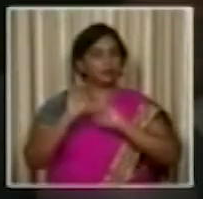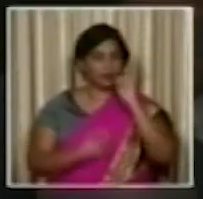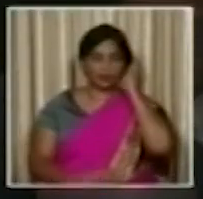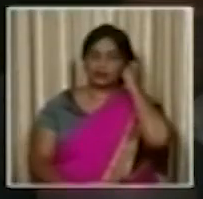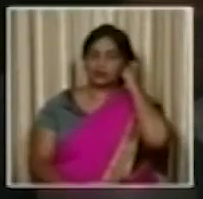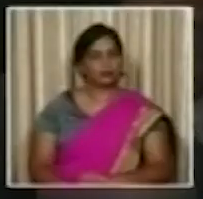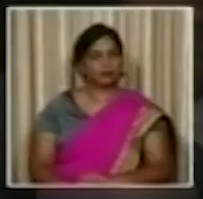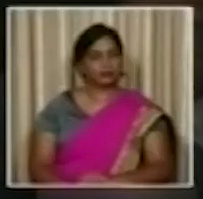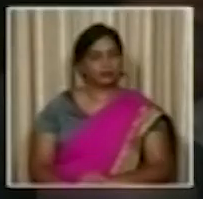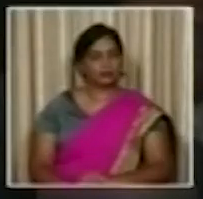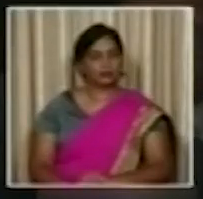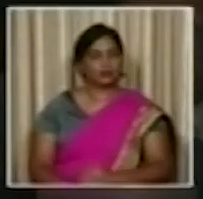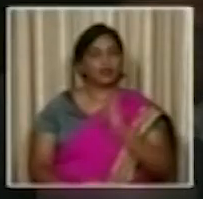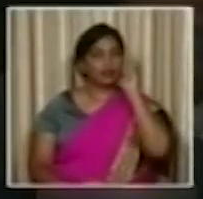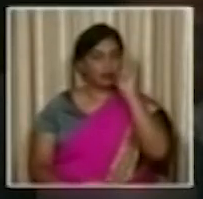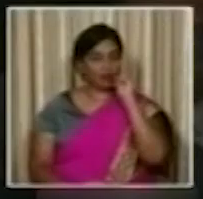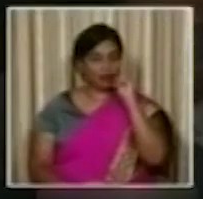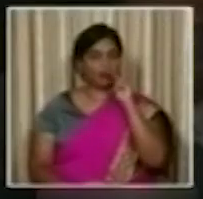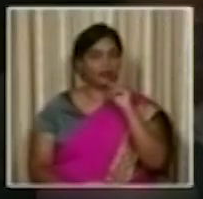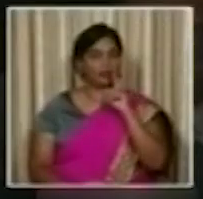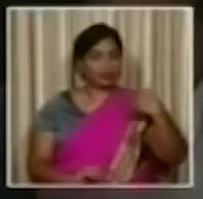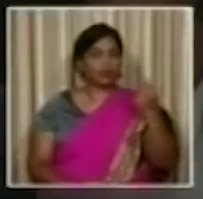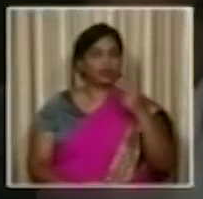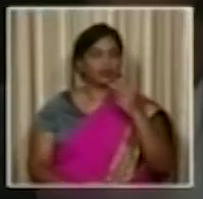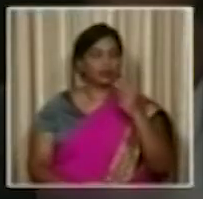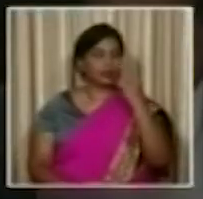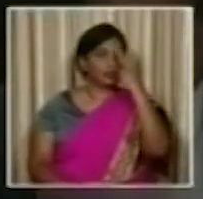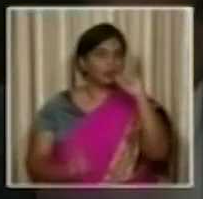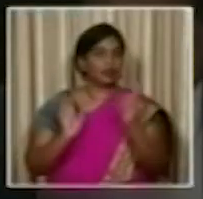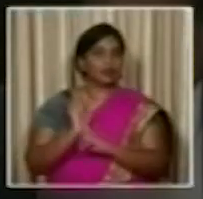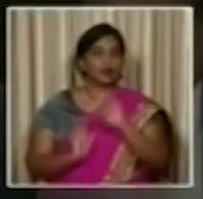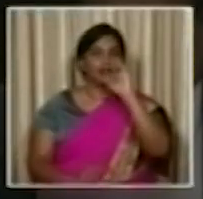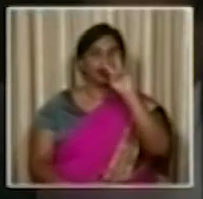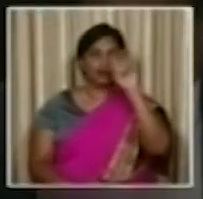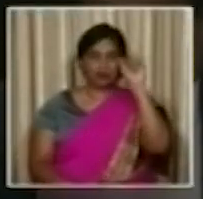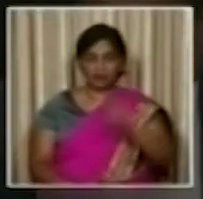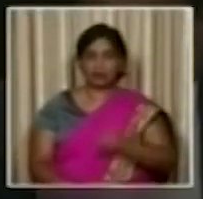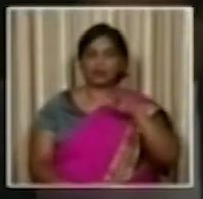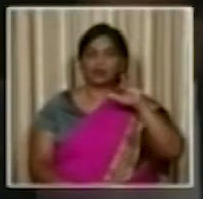298,359 ரூபாய் 33%, 45% அதிகரிப்பு. பதவி நிலை பிரிவு 1